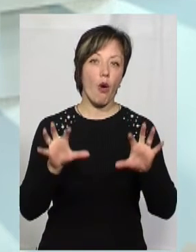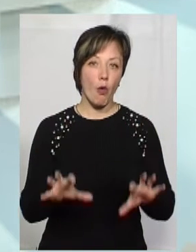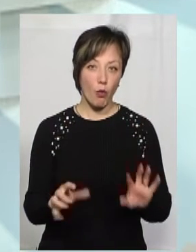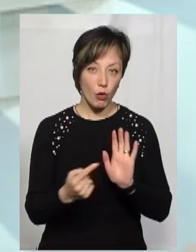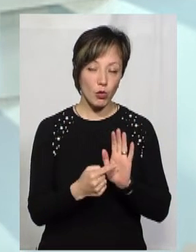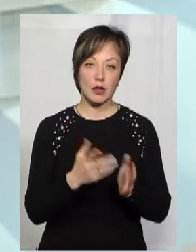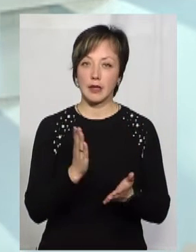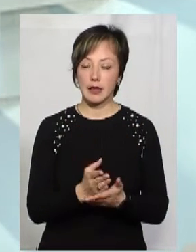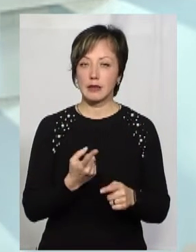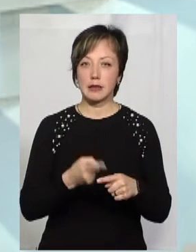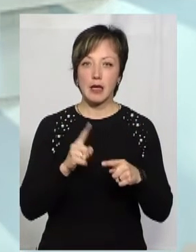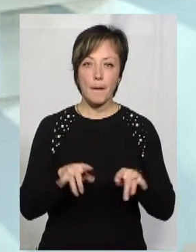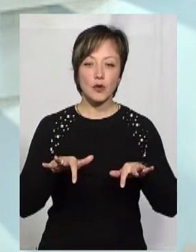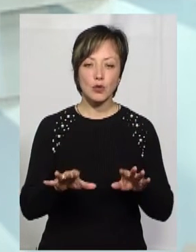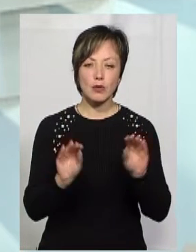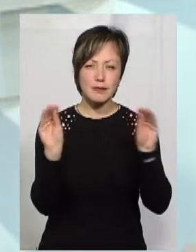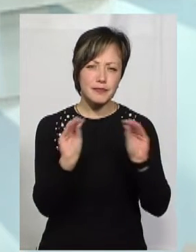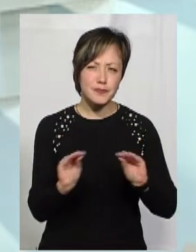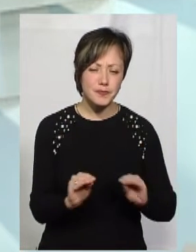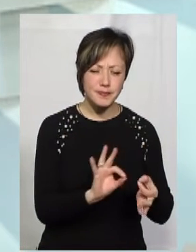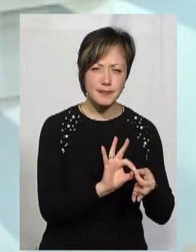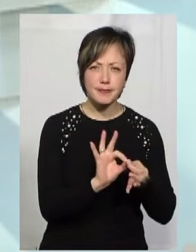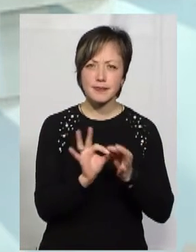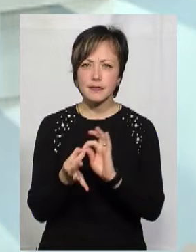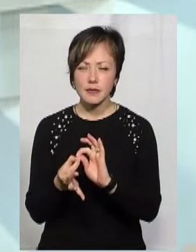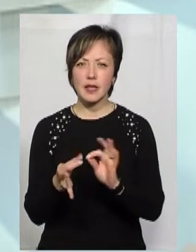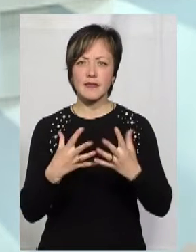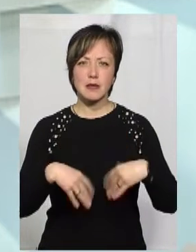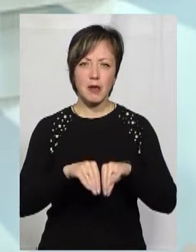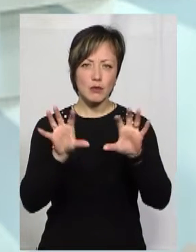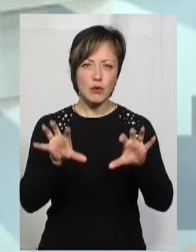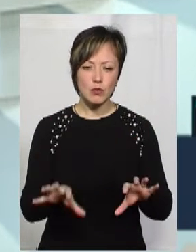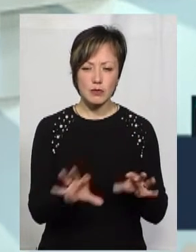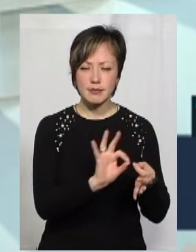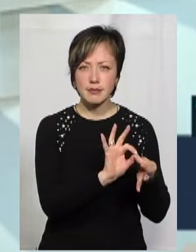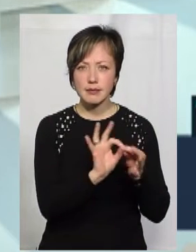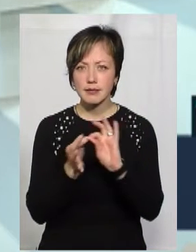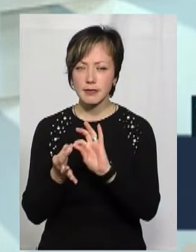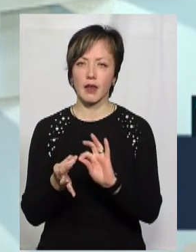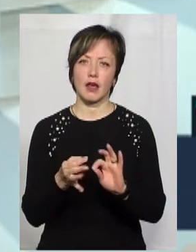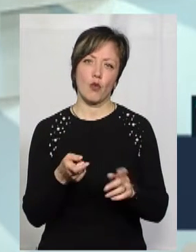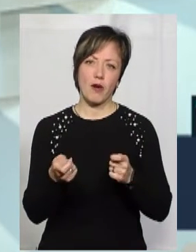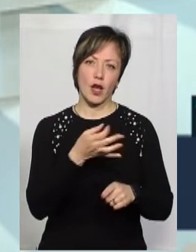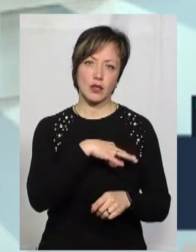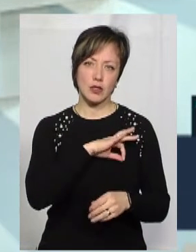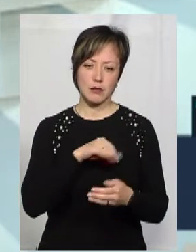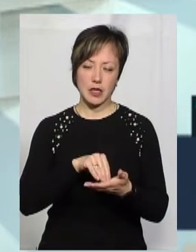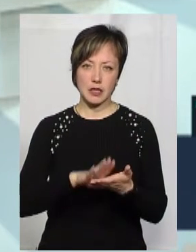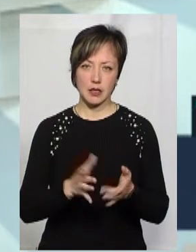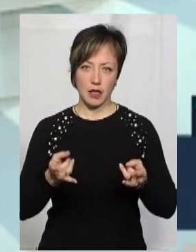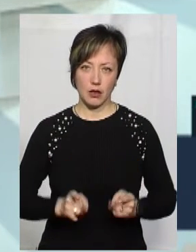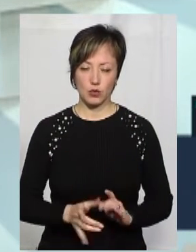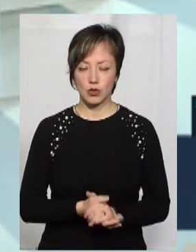сурогатне материнство, там ця процедура розписана, і вона розписана в Сімейному кодексі, і нею керується управління юстиції при реєстрації